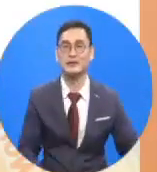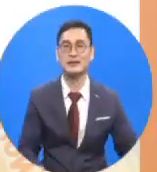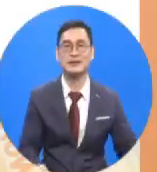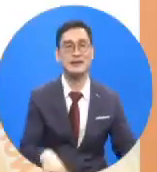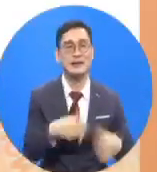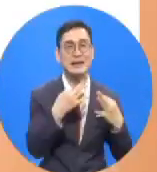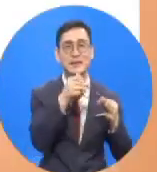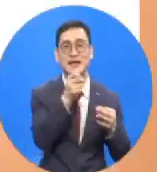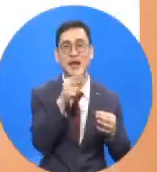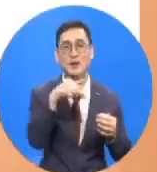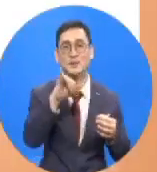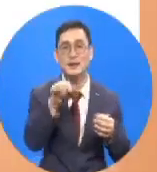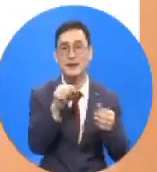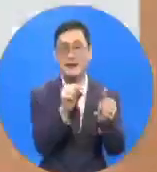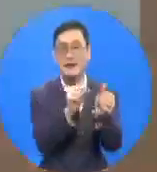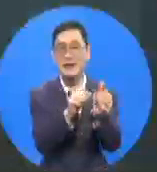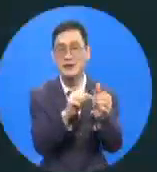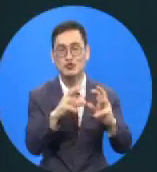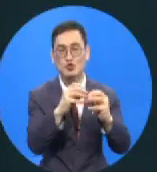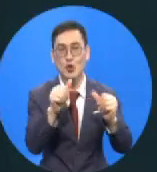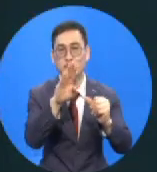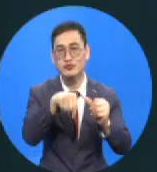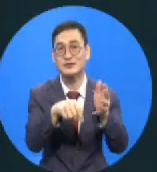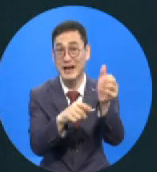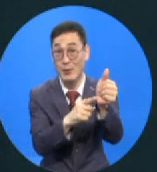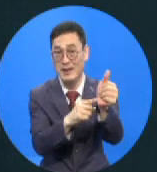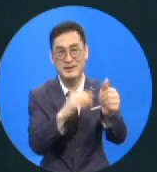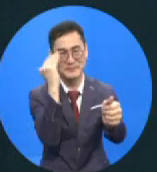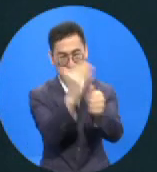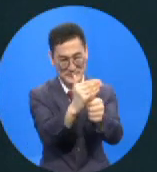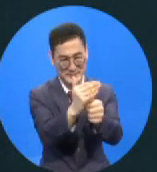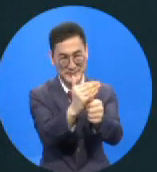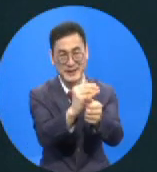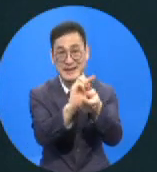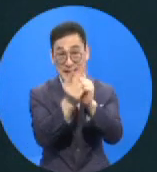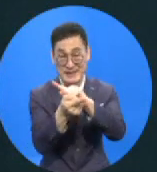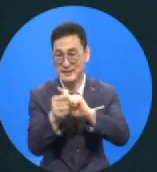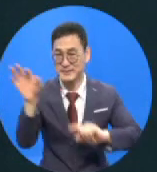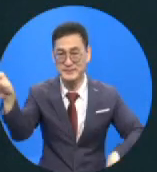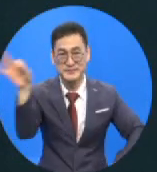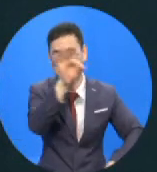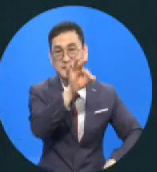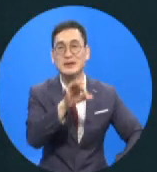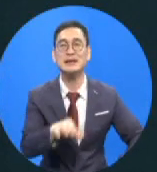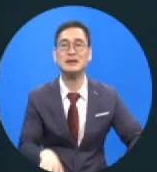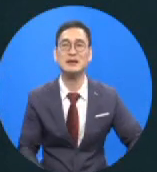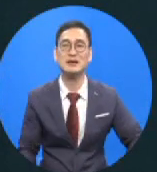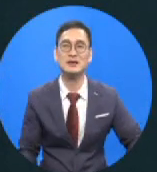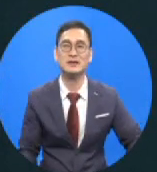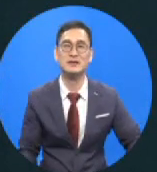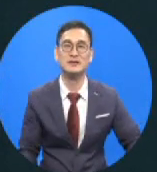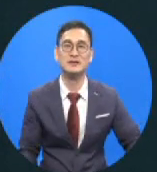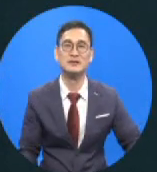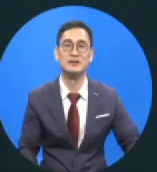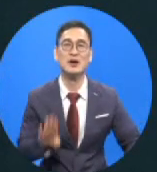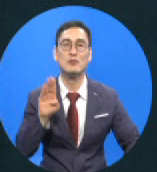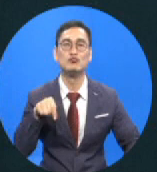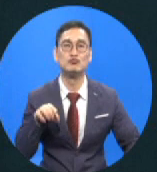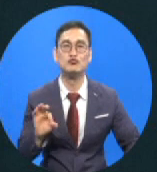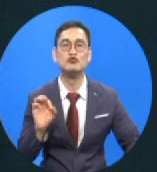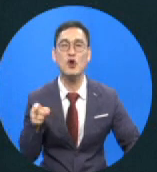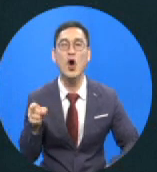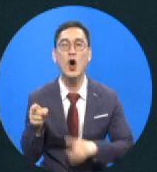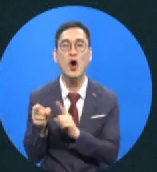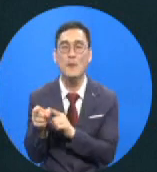를 여기서 쉬는 신화 라는 뜻입니다 예 김영미 장관을 파지 타고 그 자리에는 붕어를 스시 옵소서 동 건 입니다 동물